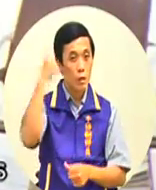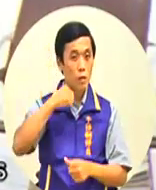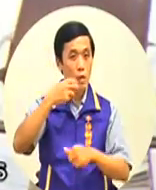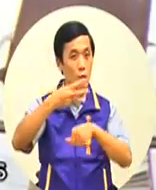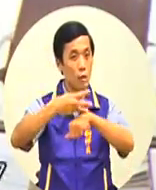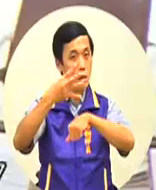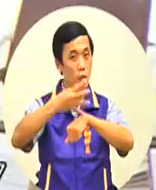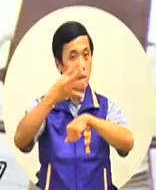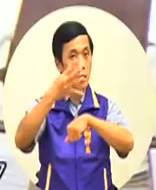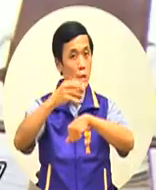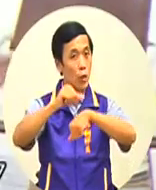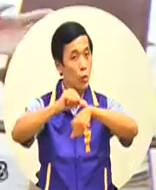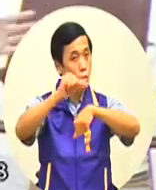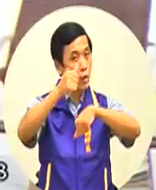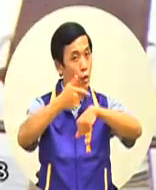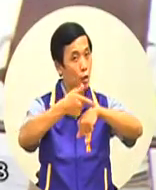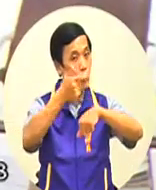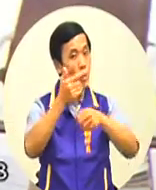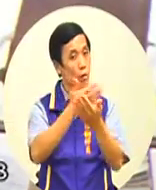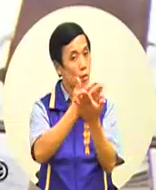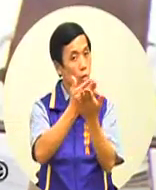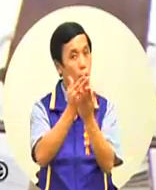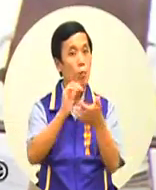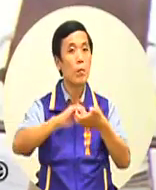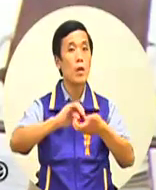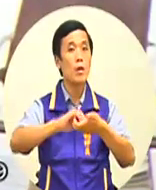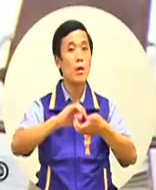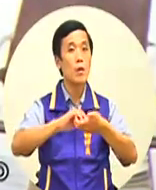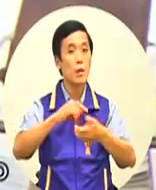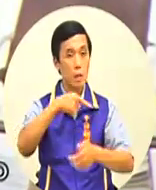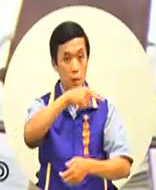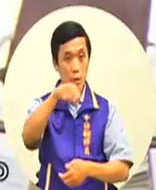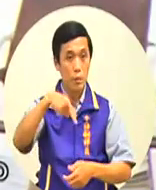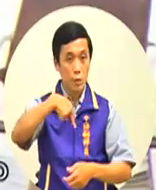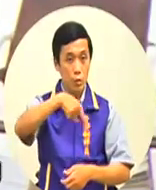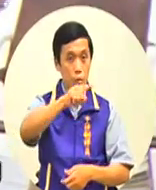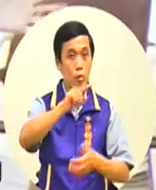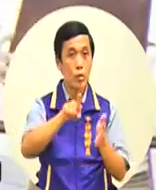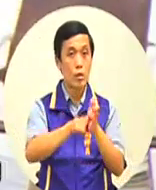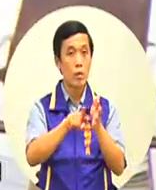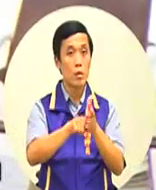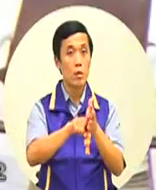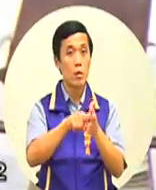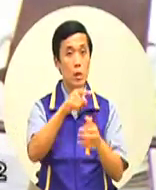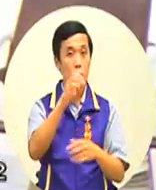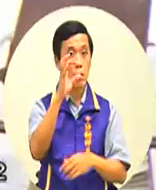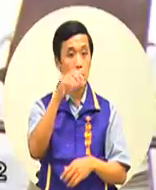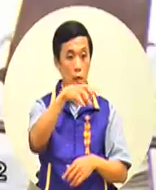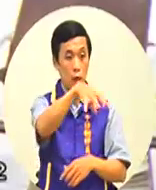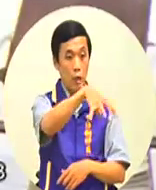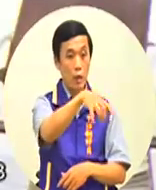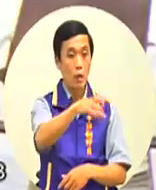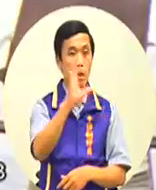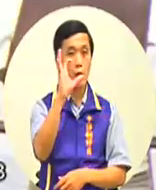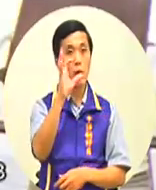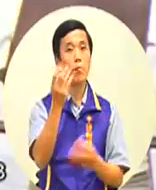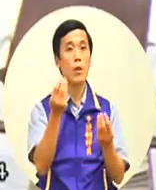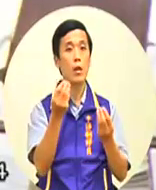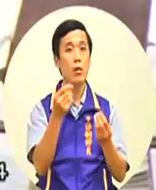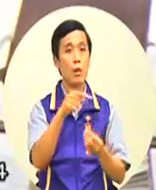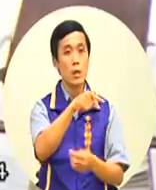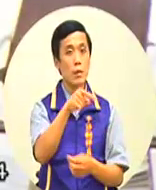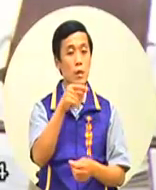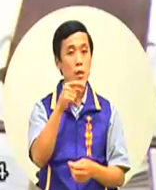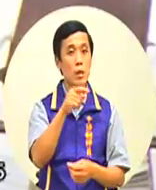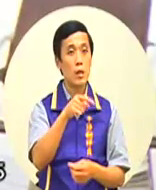出，然后五点外、六点外不等嘛吼。他们去的时候，真的当时也都没有那个厕所哦。另外因起的爱禁尿啊